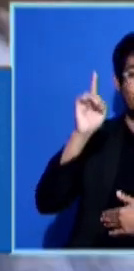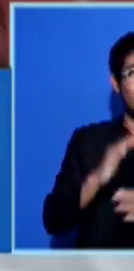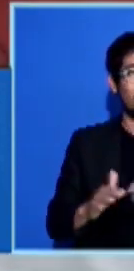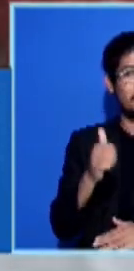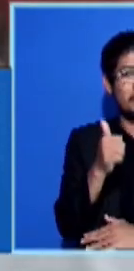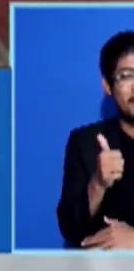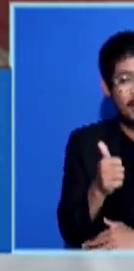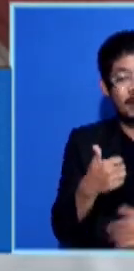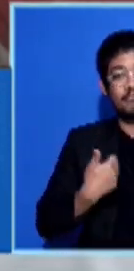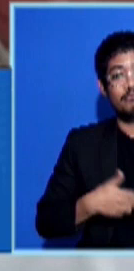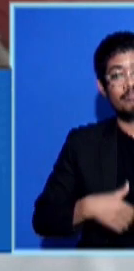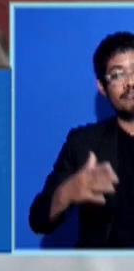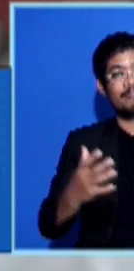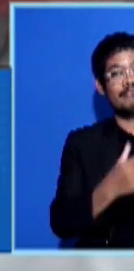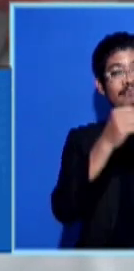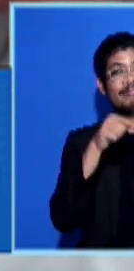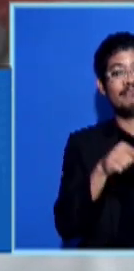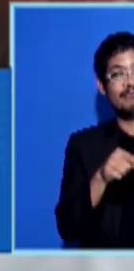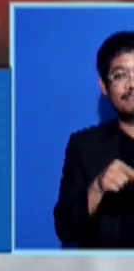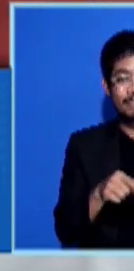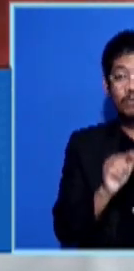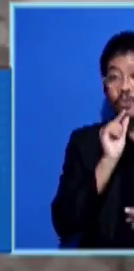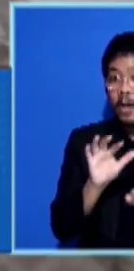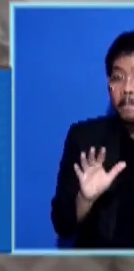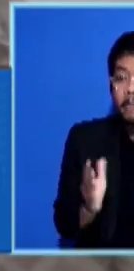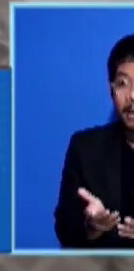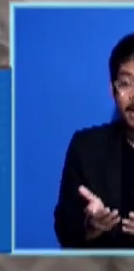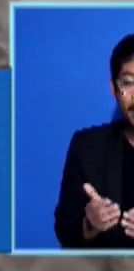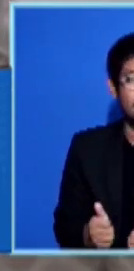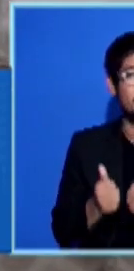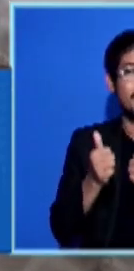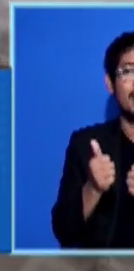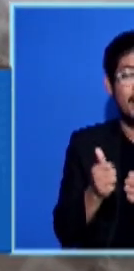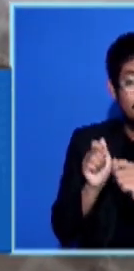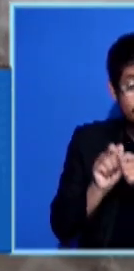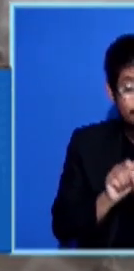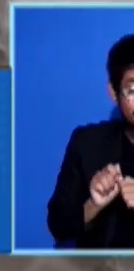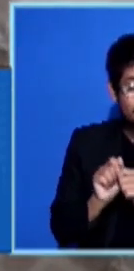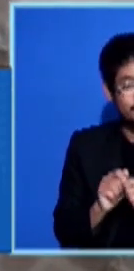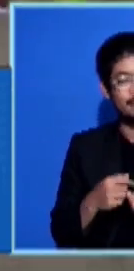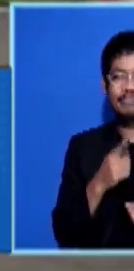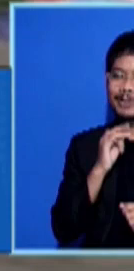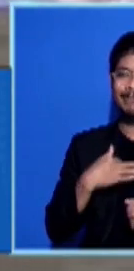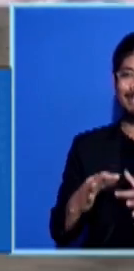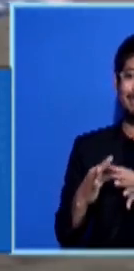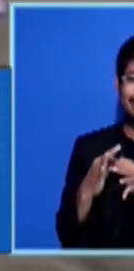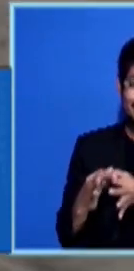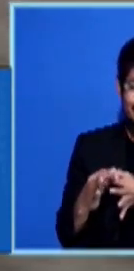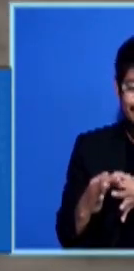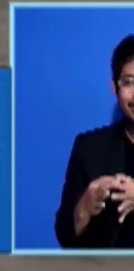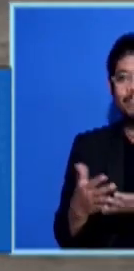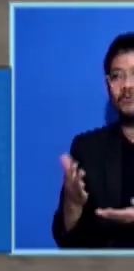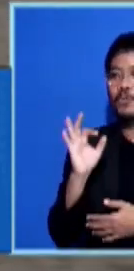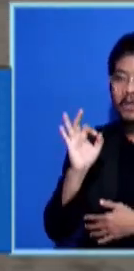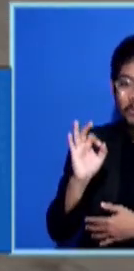sendiri diharapkan menjadi sarana memperbaiki hubungan dengan orang tua dan keluarga, serta tetangga di lingkungan masyarakat. Sementara